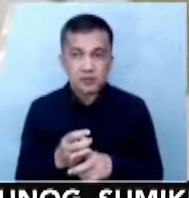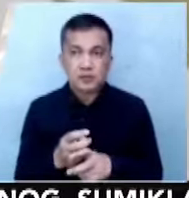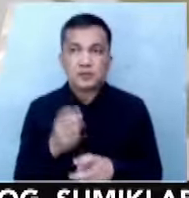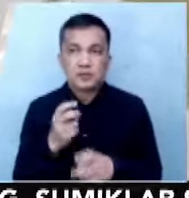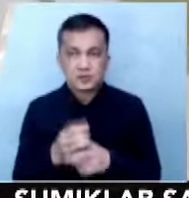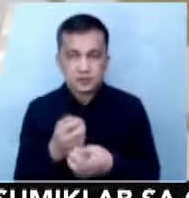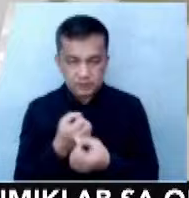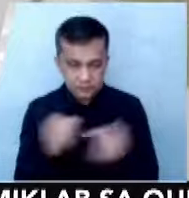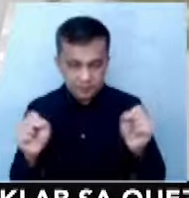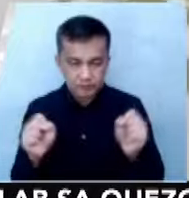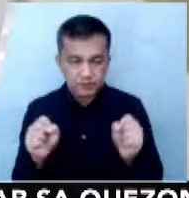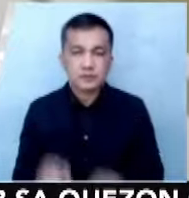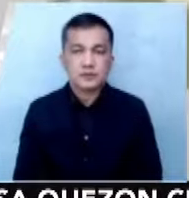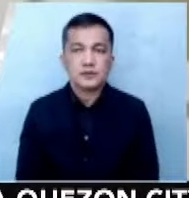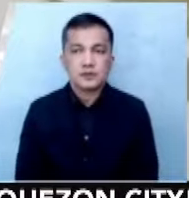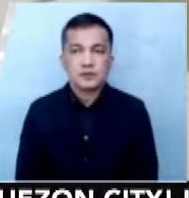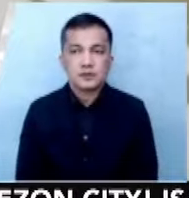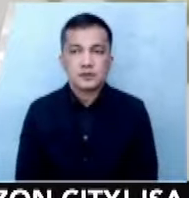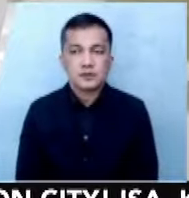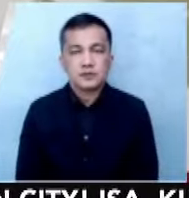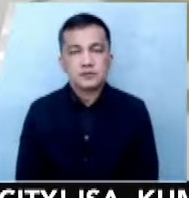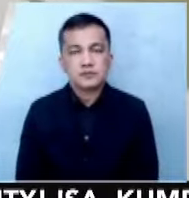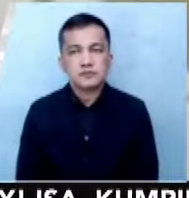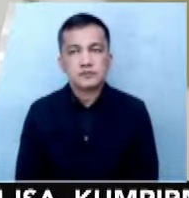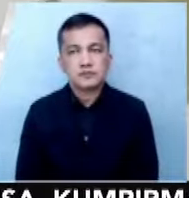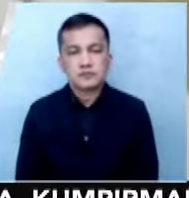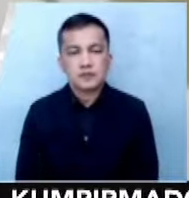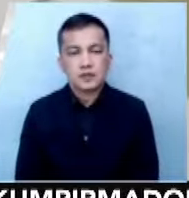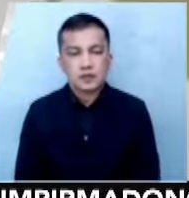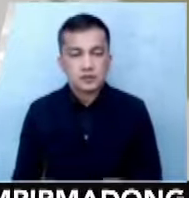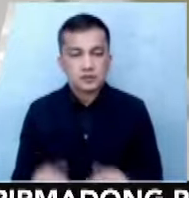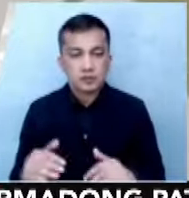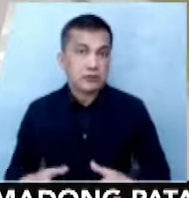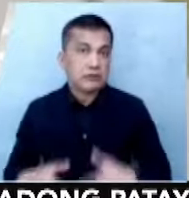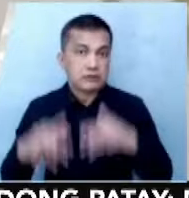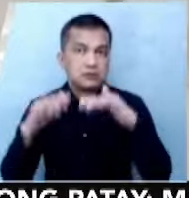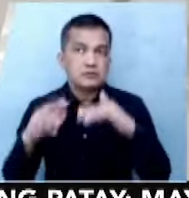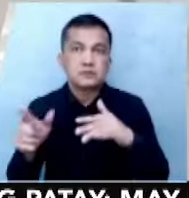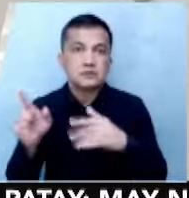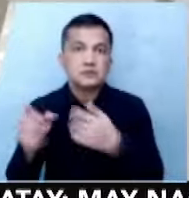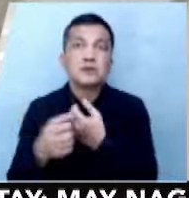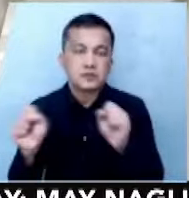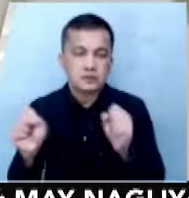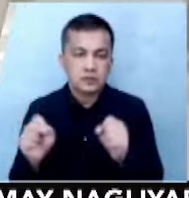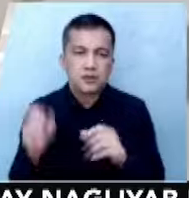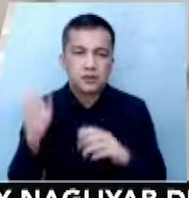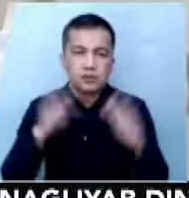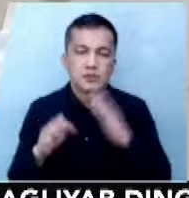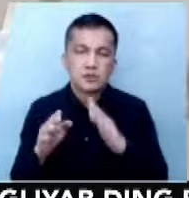Kapag ano na, saka malaki na yung ano, saka sila nagpapa-rescue. Ang problema po niya, bagay po,